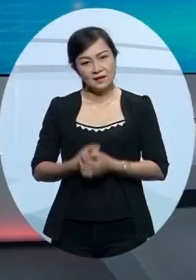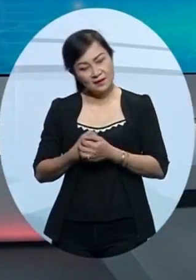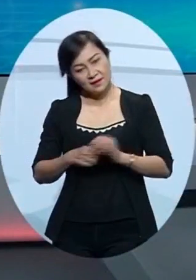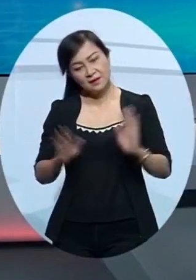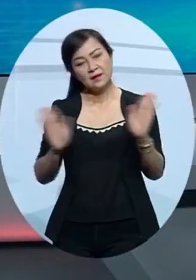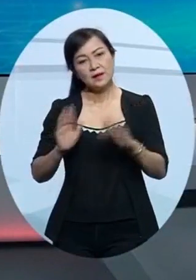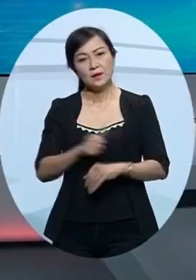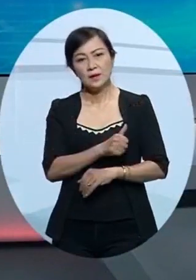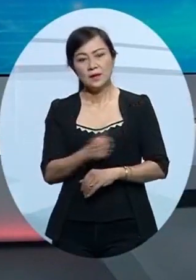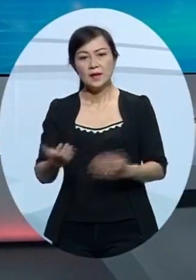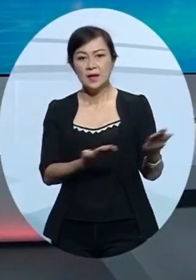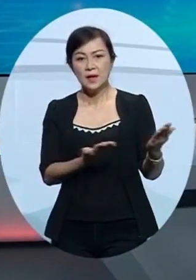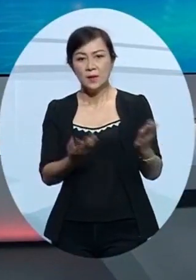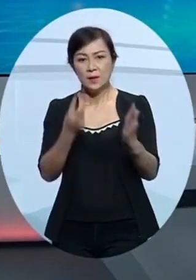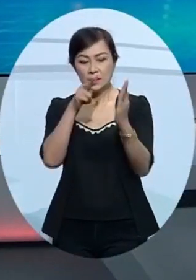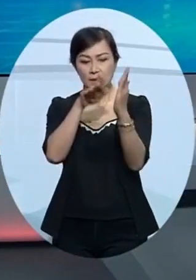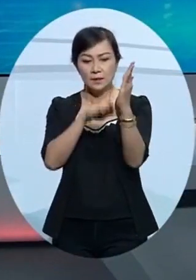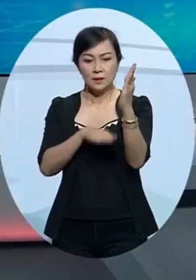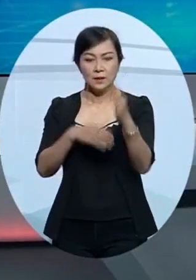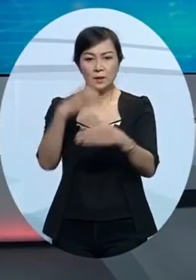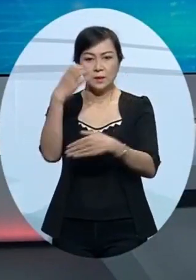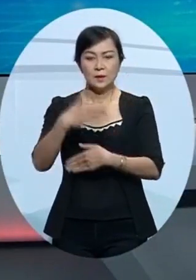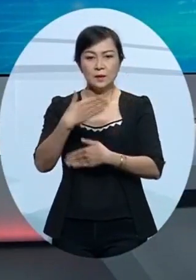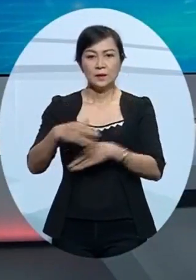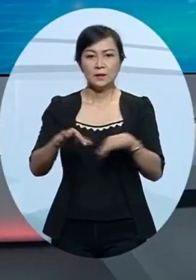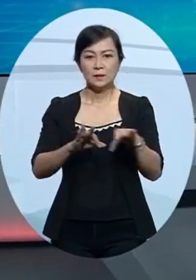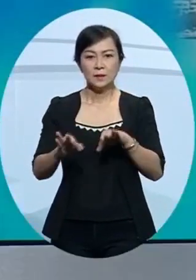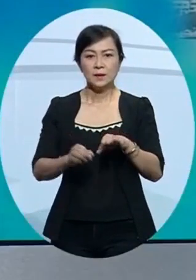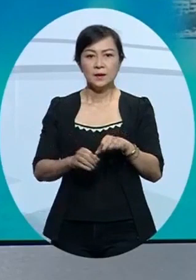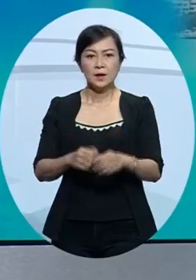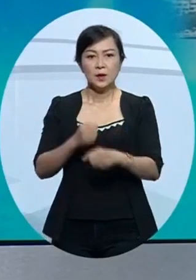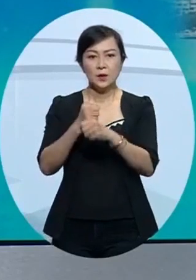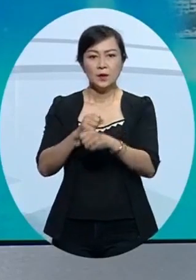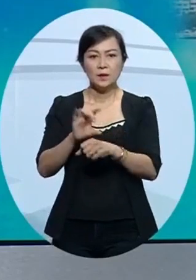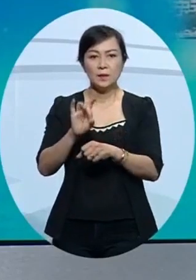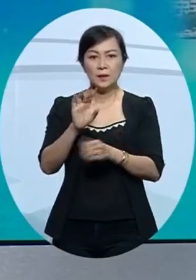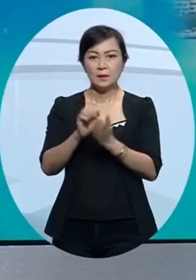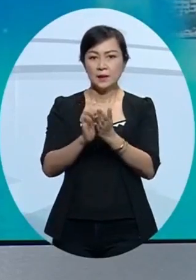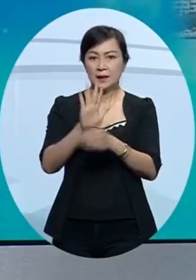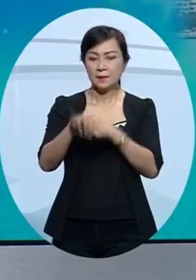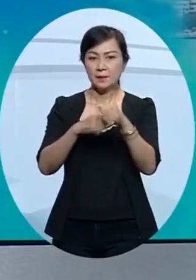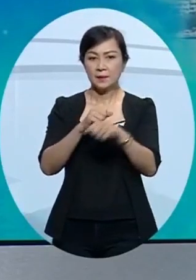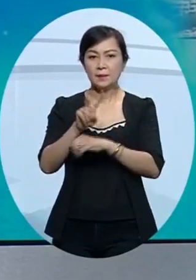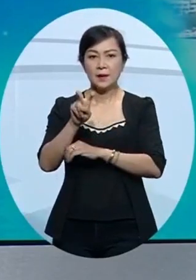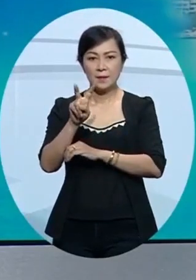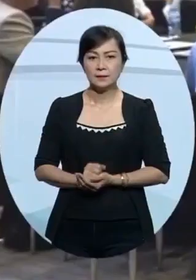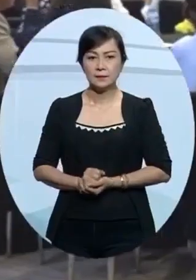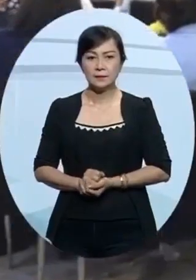Kính chào quý vị. Mời quý vị theo dõi bản tin buổi trưa của Đài Truyền hình Thành phố Hồ Chí Minh. Hôm nay Chủ nhật ngày 15 tháng 5 năm